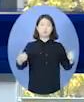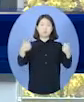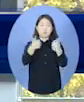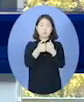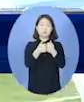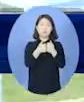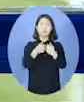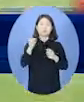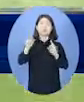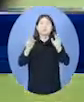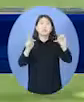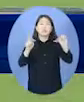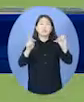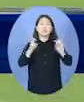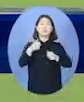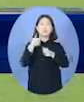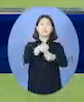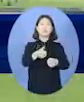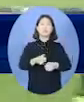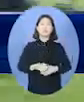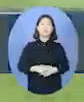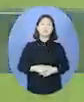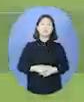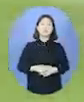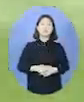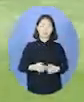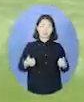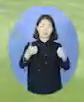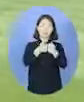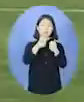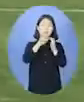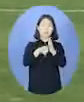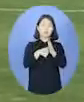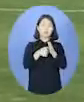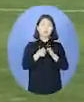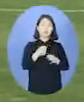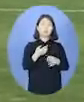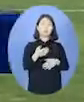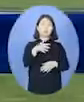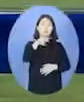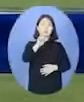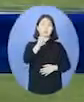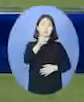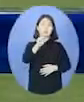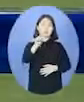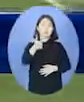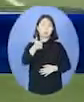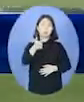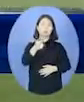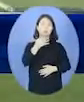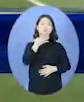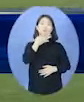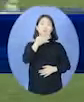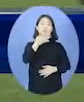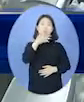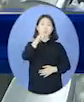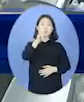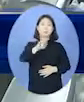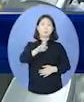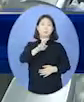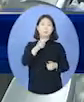상대해 1대0으로 물리치고 우승의 영예를 안았는데요. 이날 결승전에서는 전반 19분 김응일